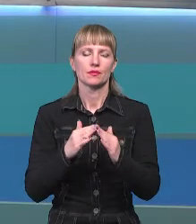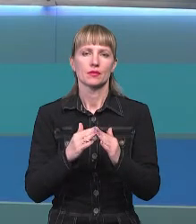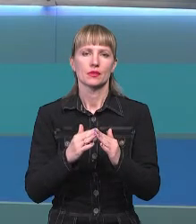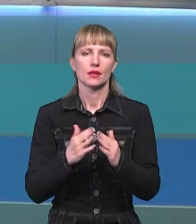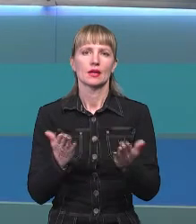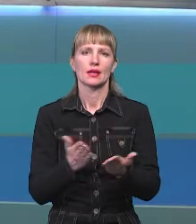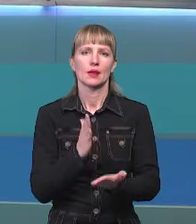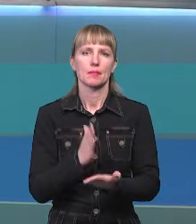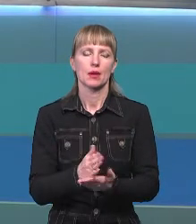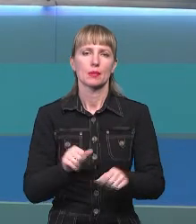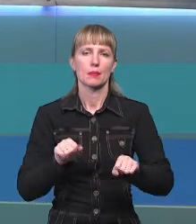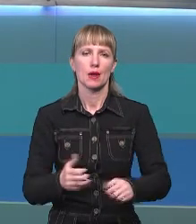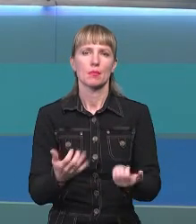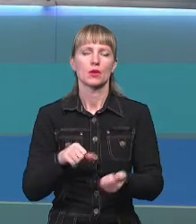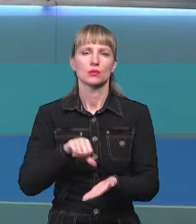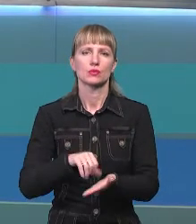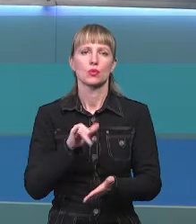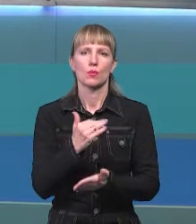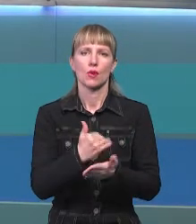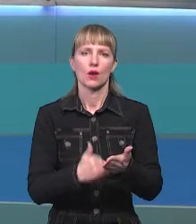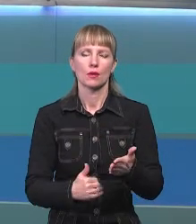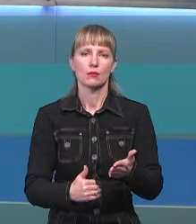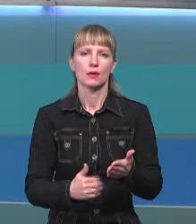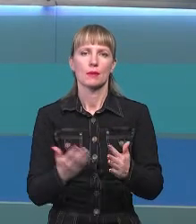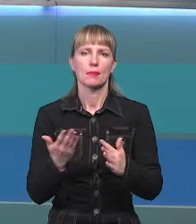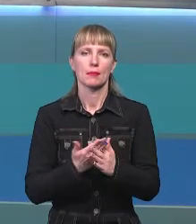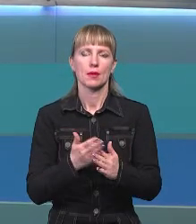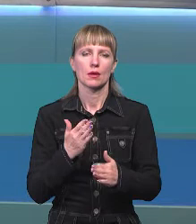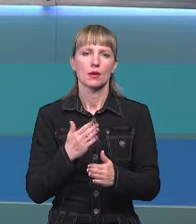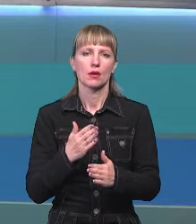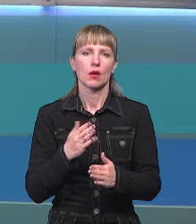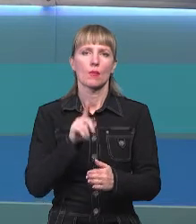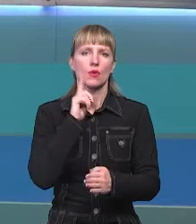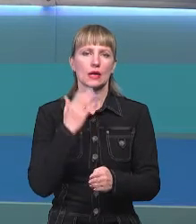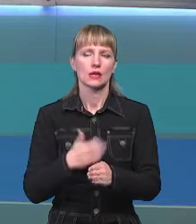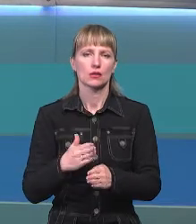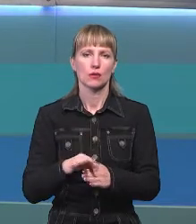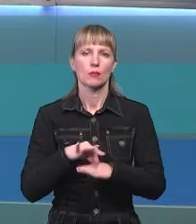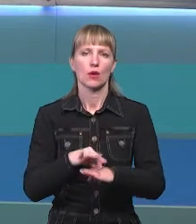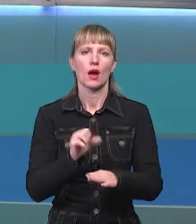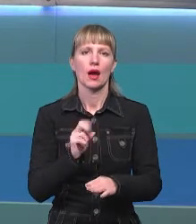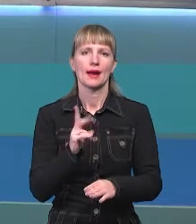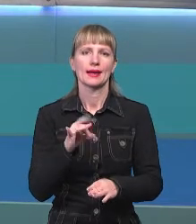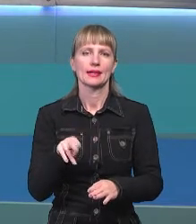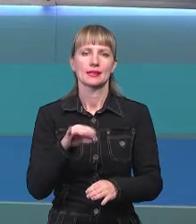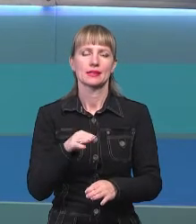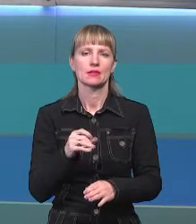об'єкти, які мають право брати участь у програмі пільгового молодіжного кредитування, проходять